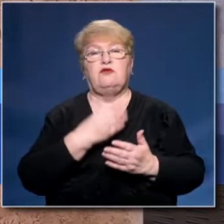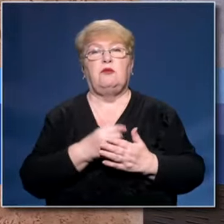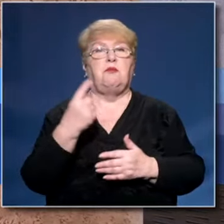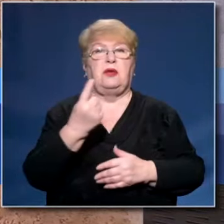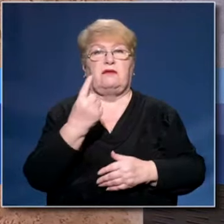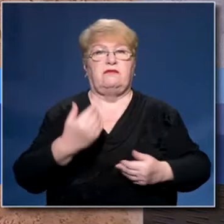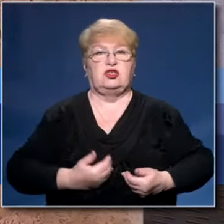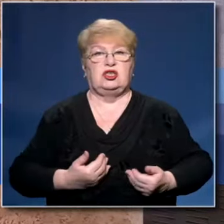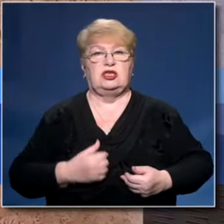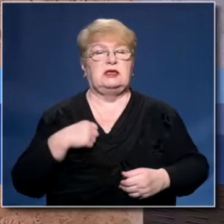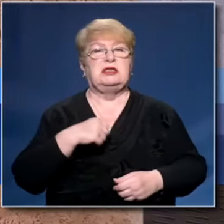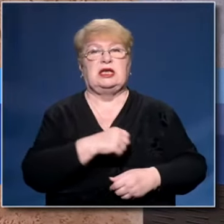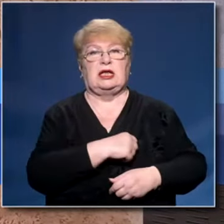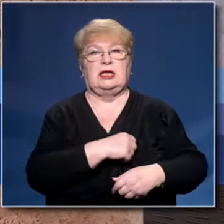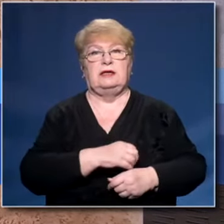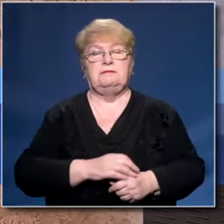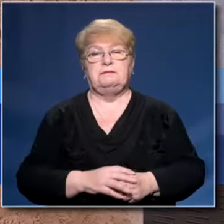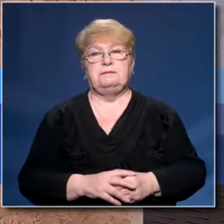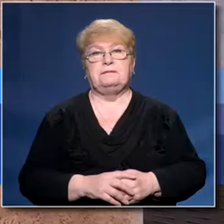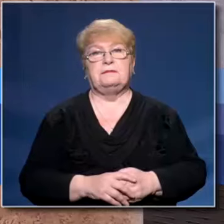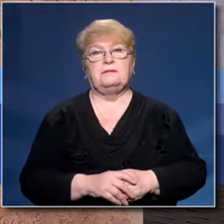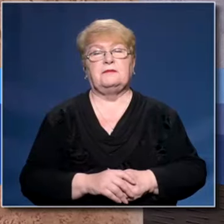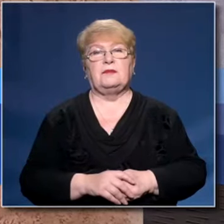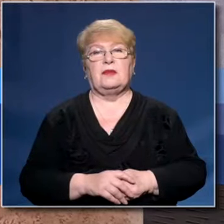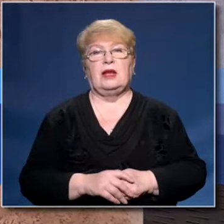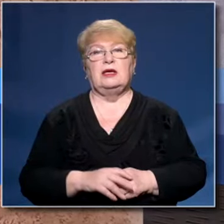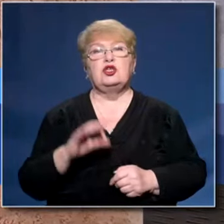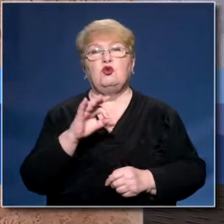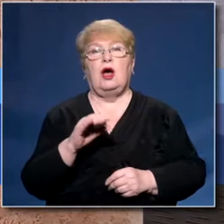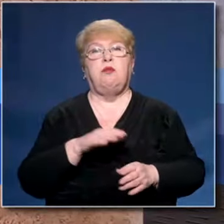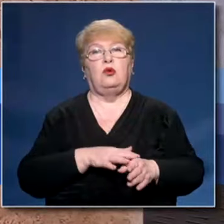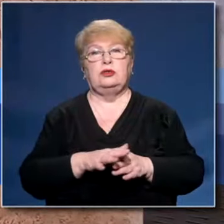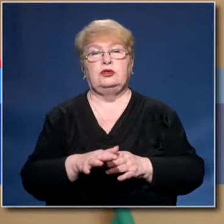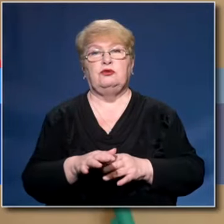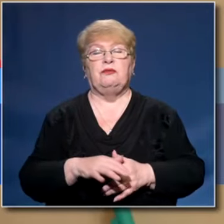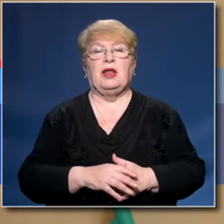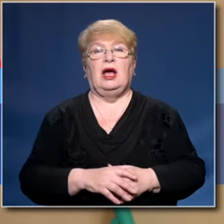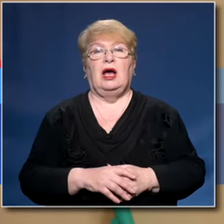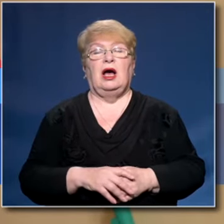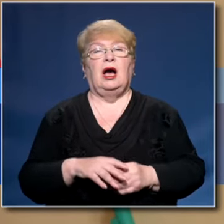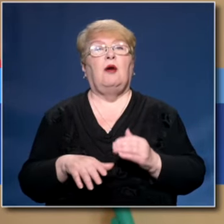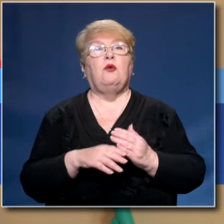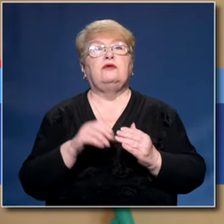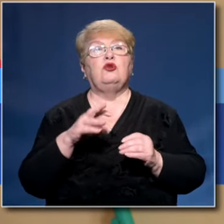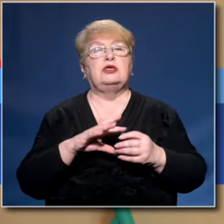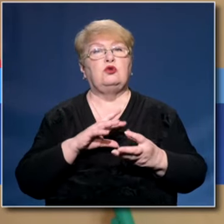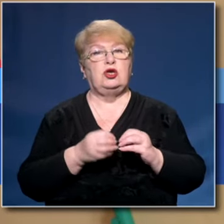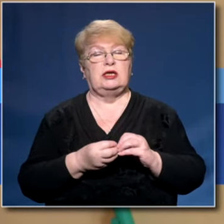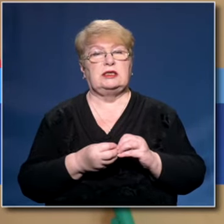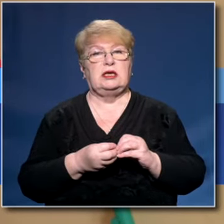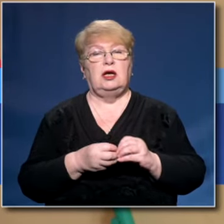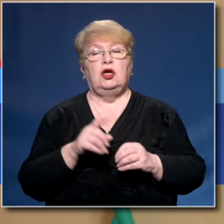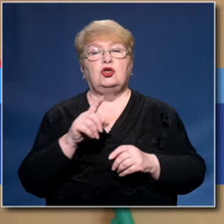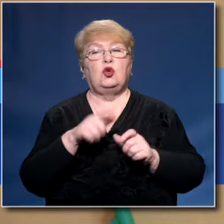свой фильм первый в жизни самостоятельно с нуля Да полностью помощь в чём заключается в том что